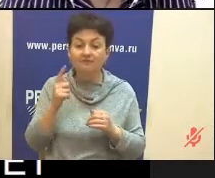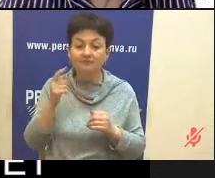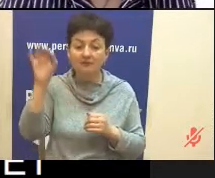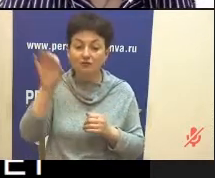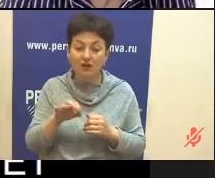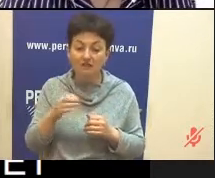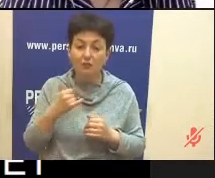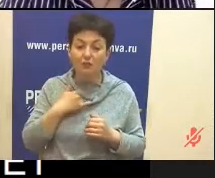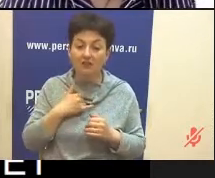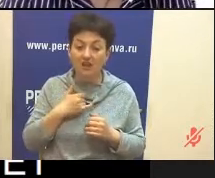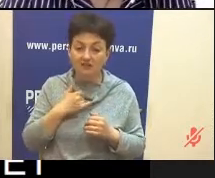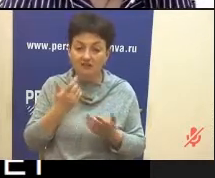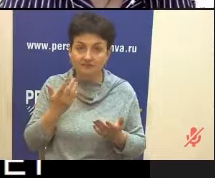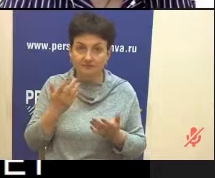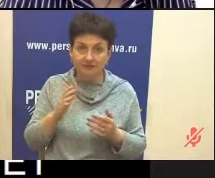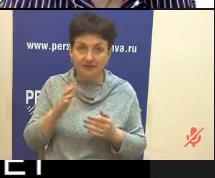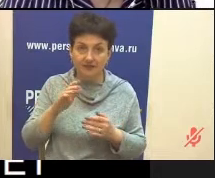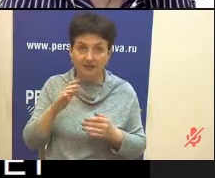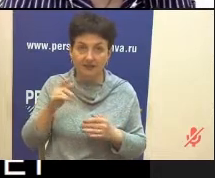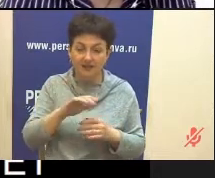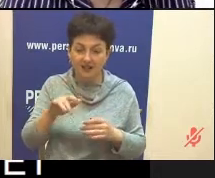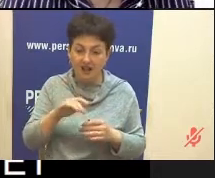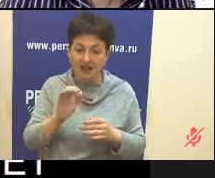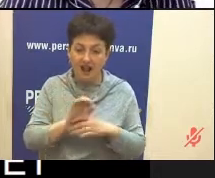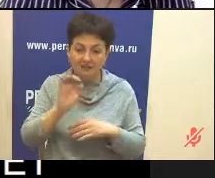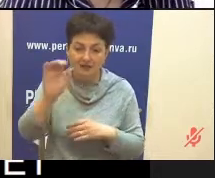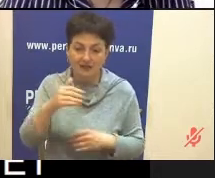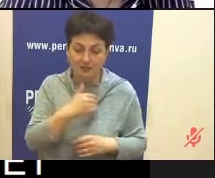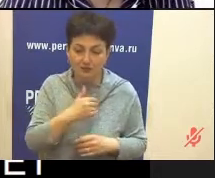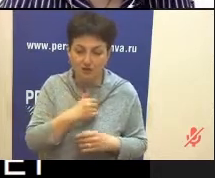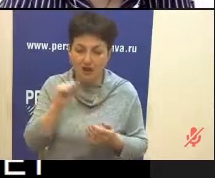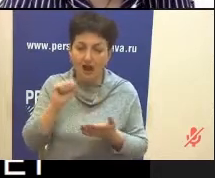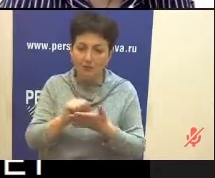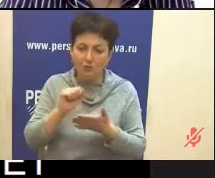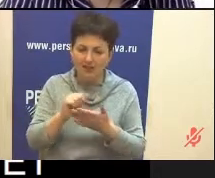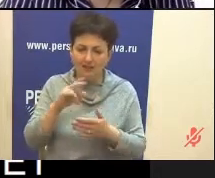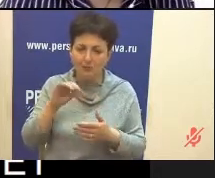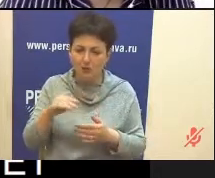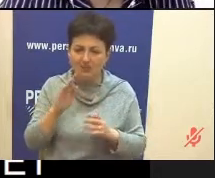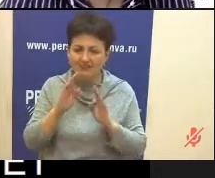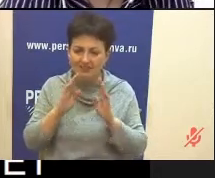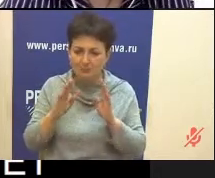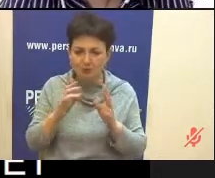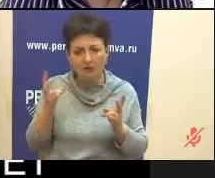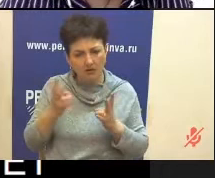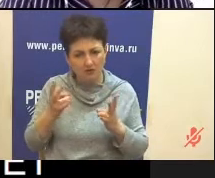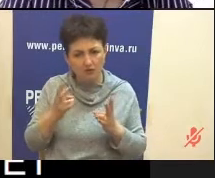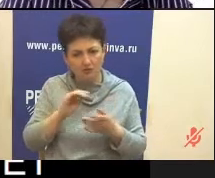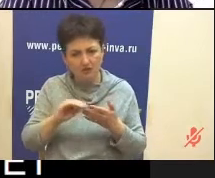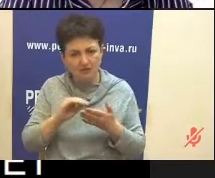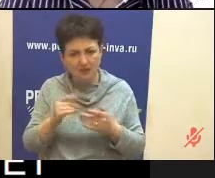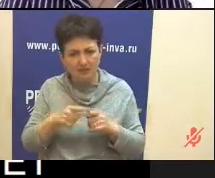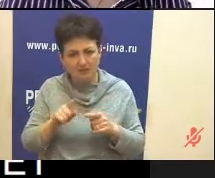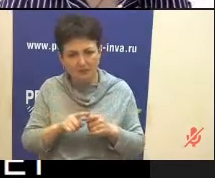сложный, потому что часто у нас заносится рука над клавишей отправить, опубликовать пост на Фейсбуке, и мы думаем, а